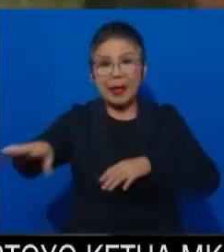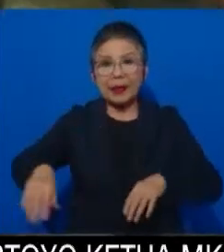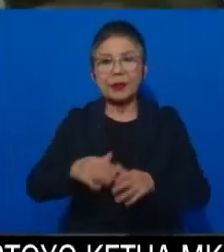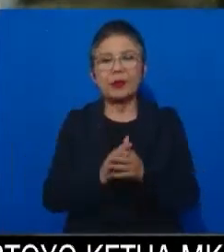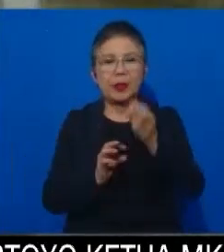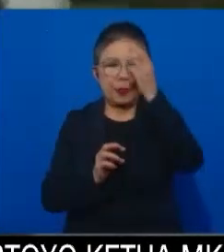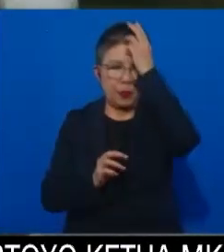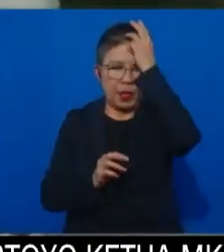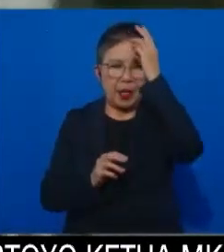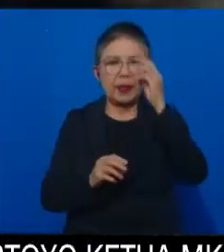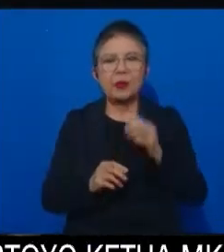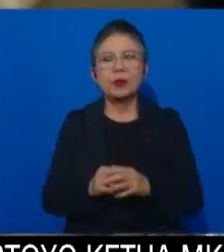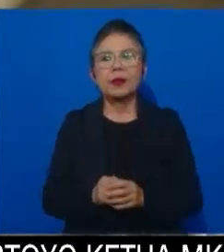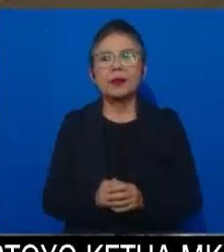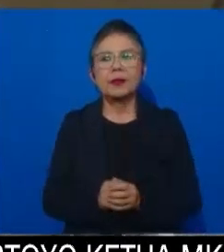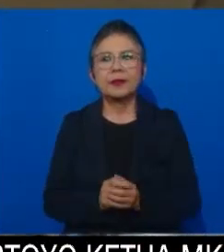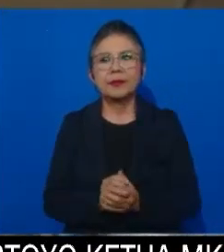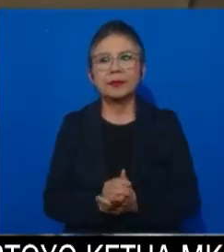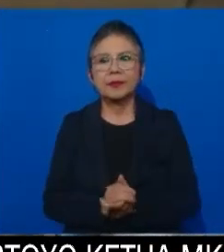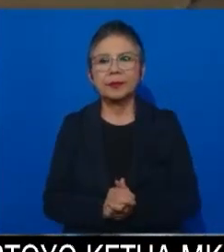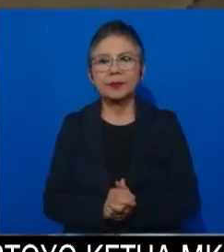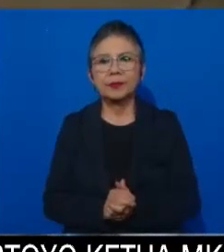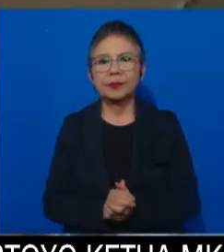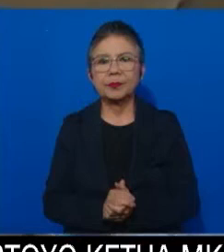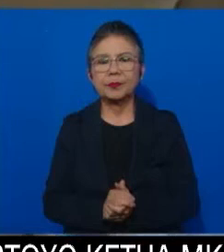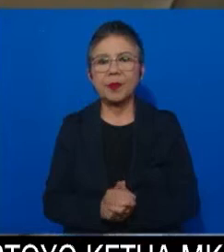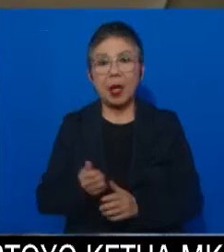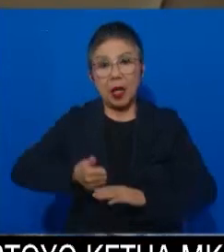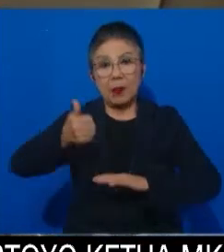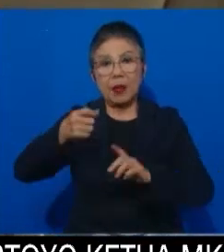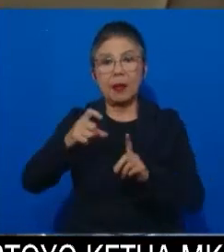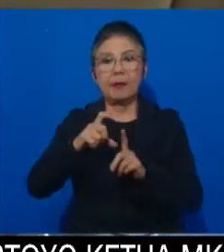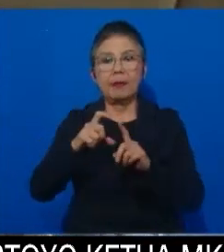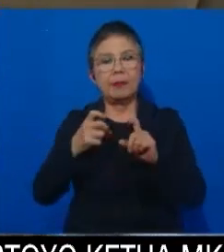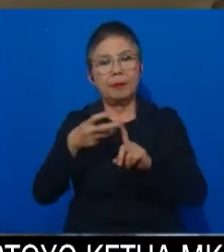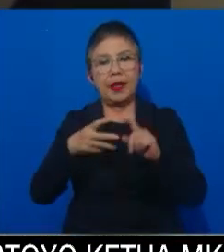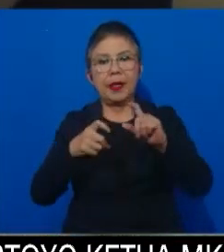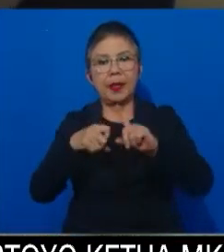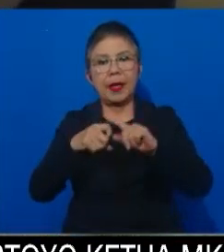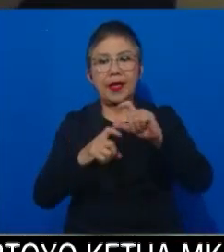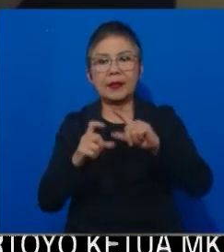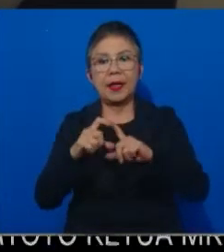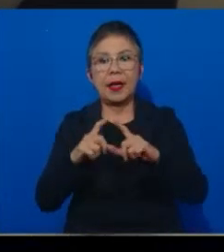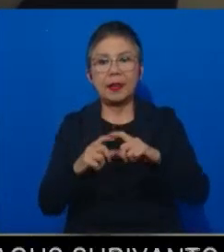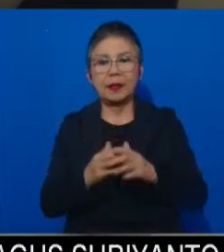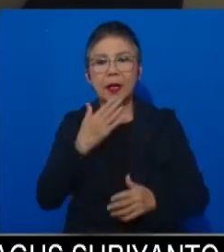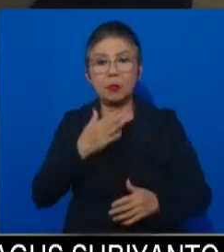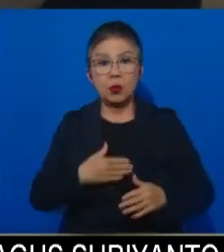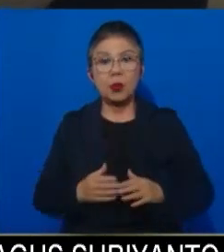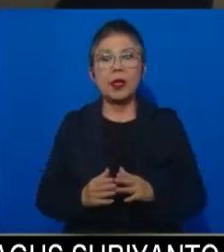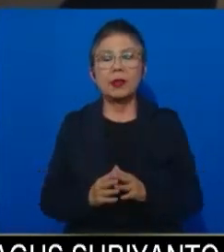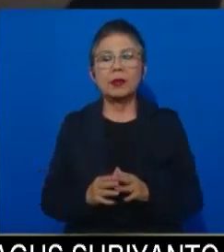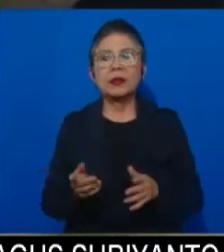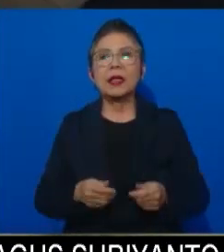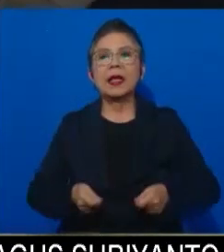Kabupaten Kutai Kartanegara. Menurut Kepala BKSDA Kalimantan Timur pada Selasa 21 November, kepemilikan hewan buas